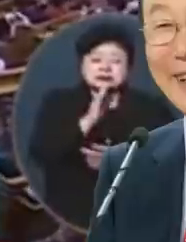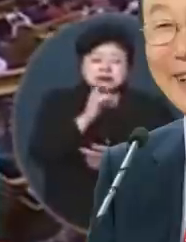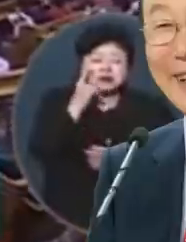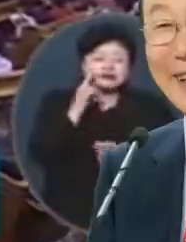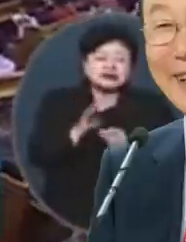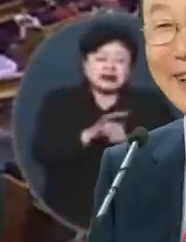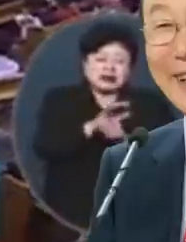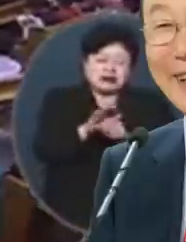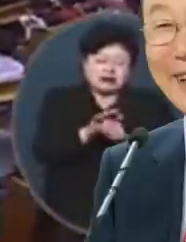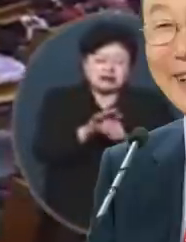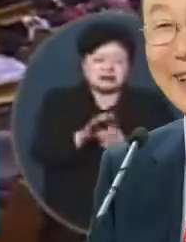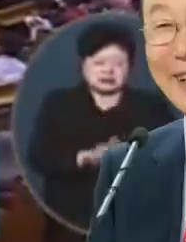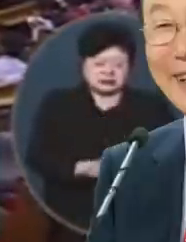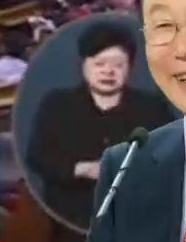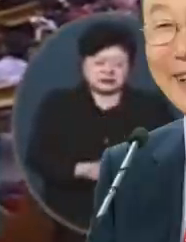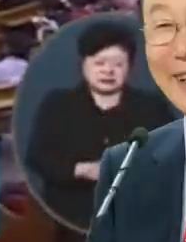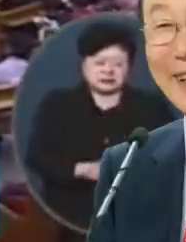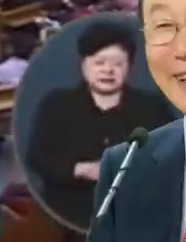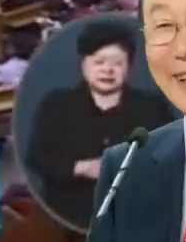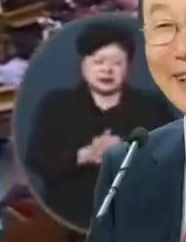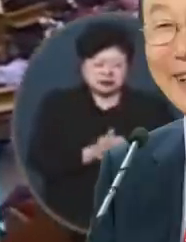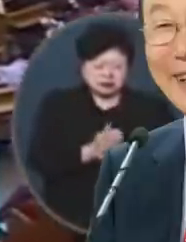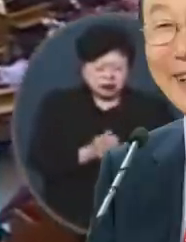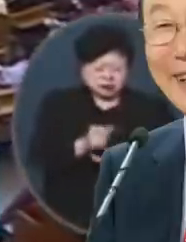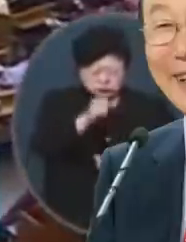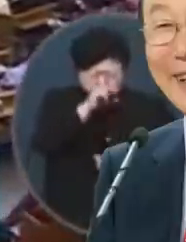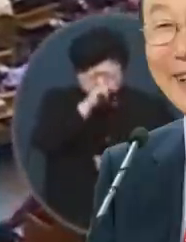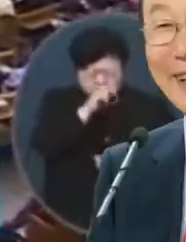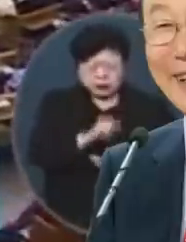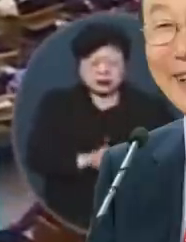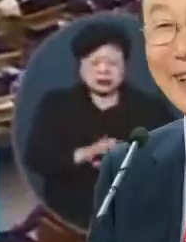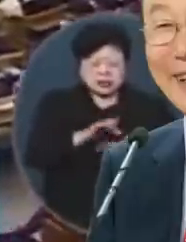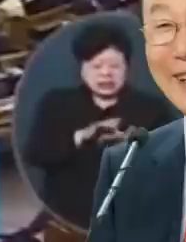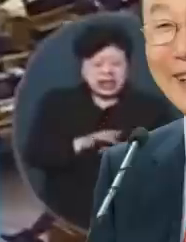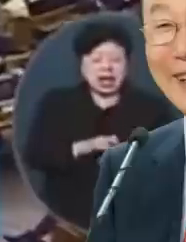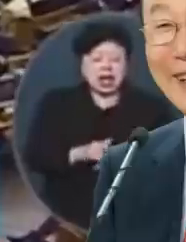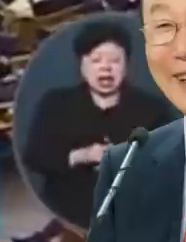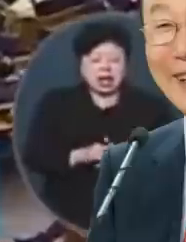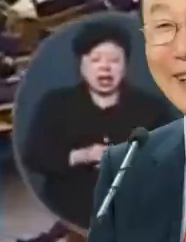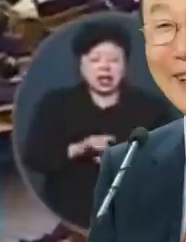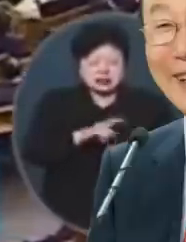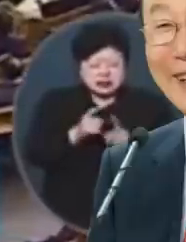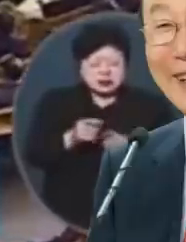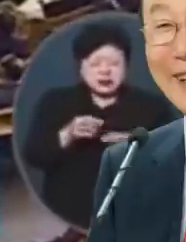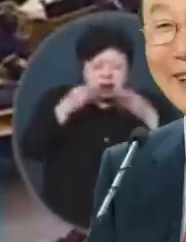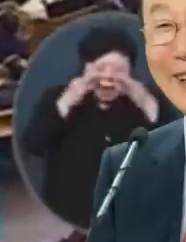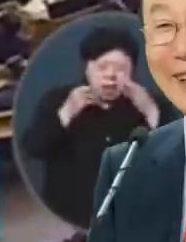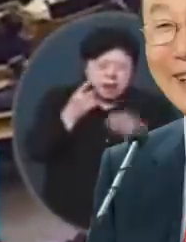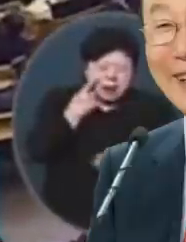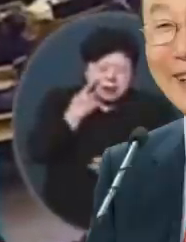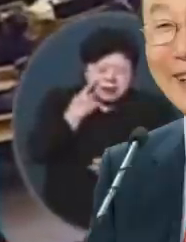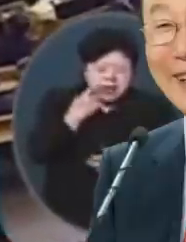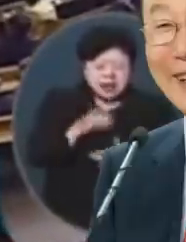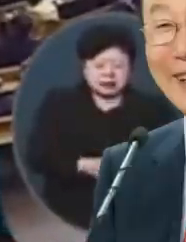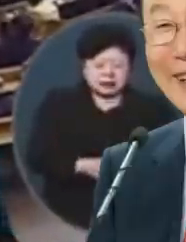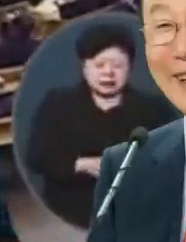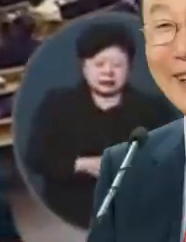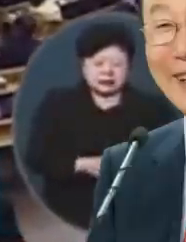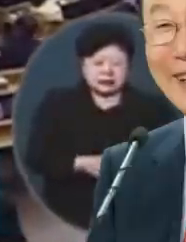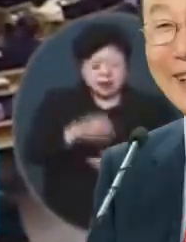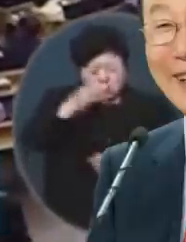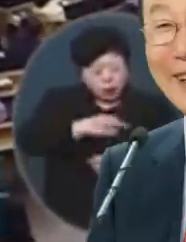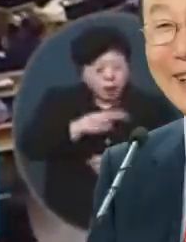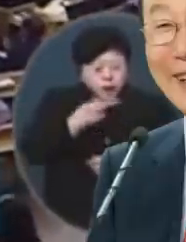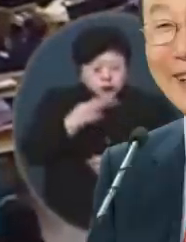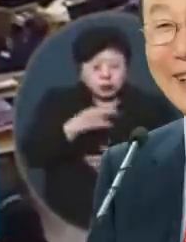처참할 수가 있습니다. 온갖 좋다는 약과 치료를 다 받아보고 해도 아무 효과가